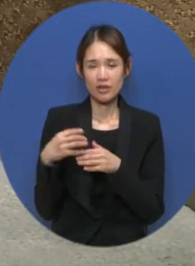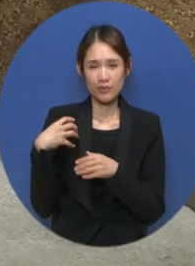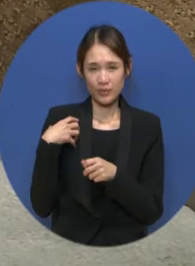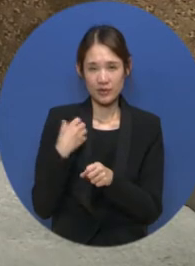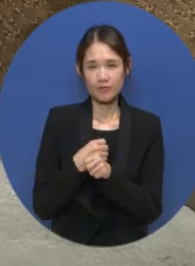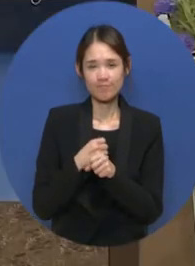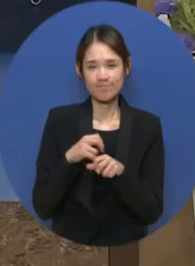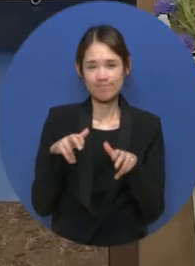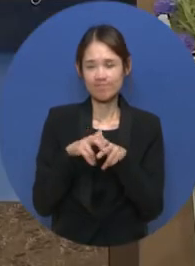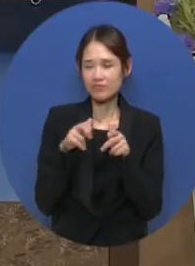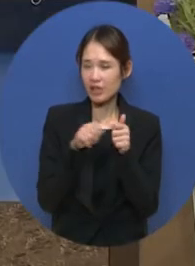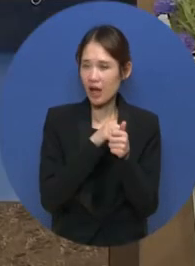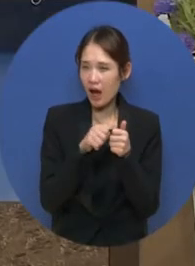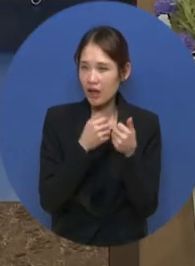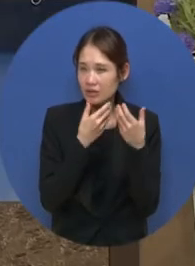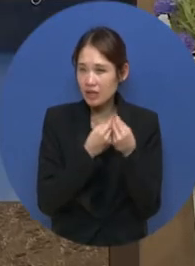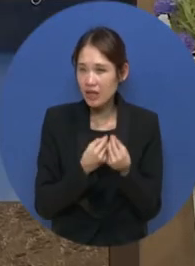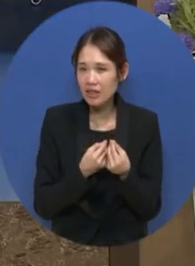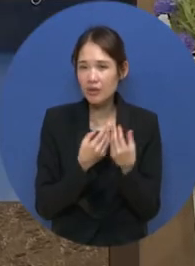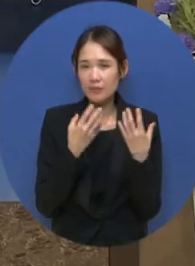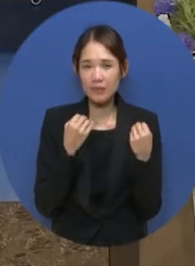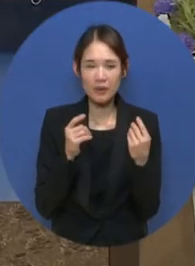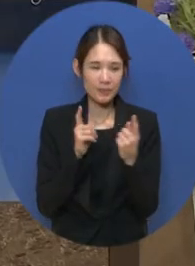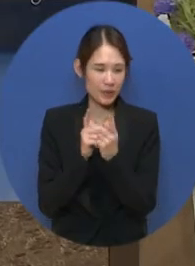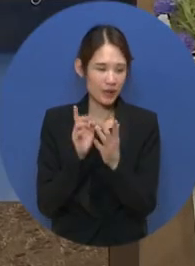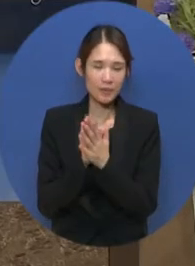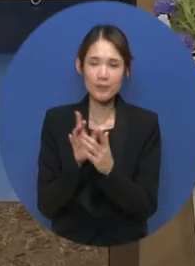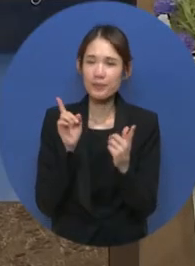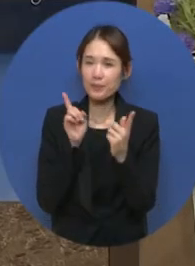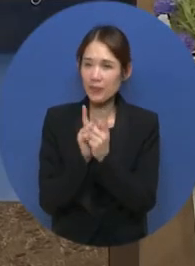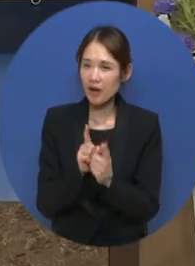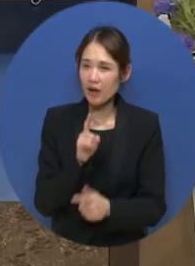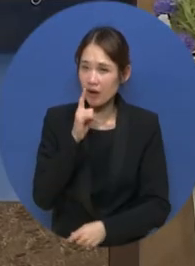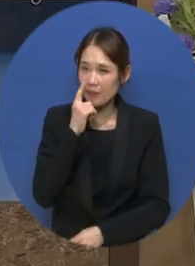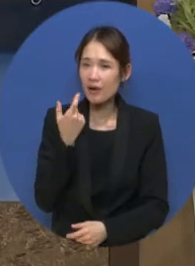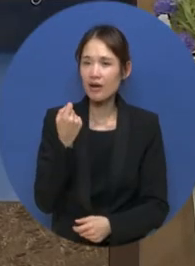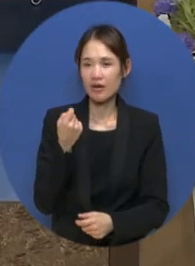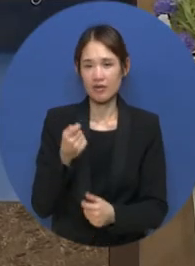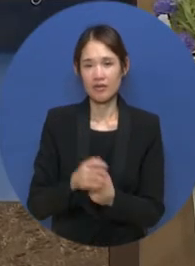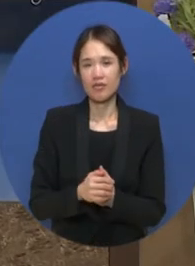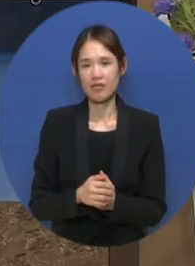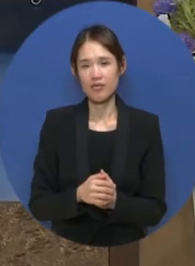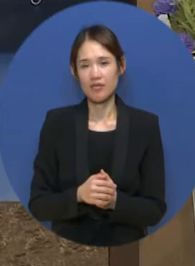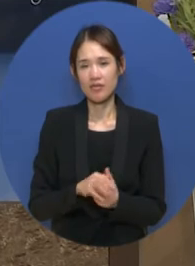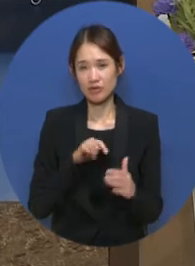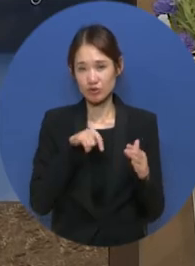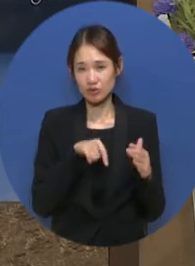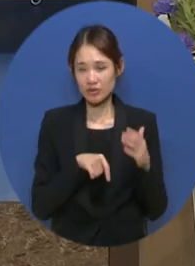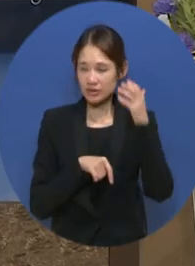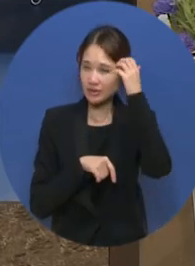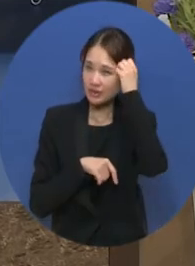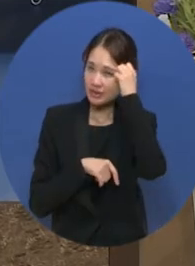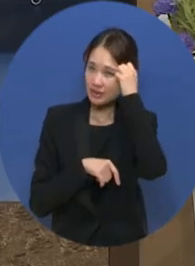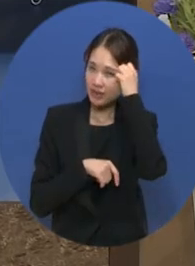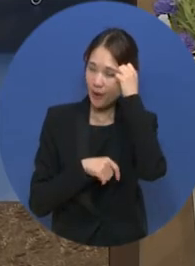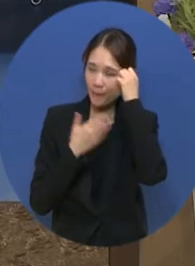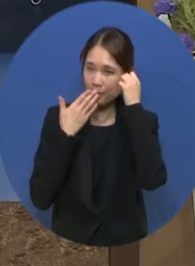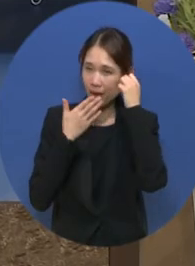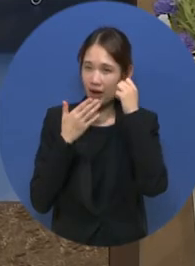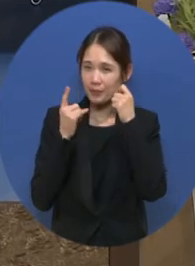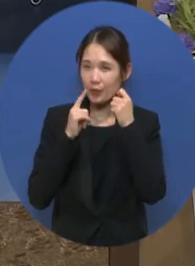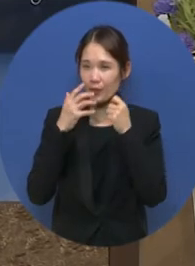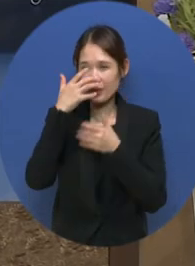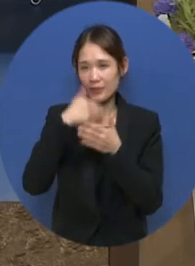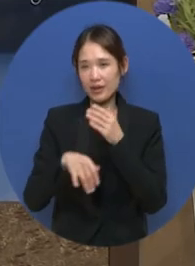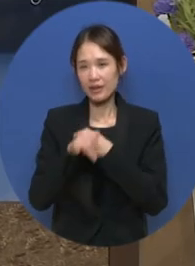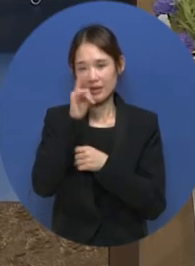이끌어 오시면서 장애인 학대 사례 를 굉장히 좀 많이 접할 수 있을 것 같은데요 그 중에서 좀 기억에